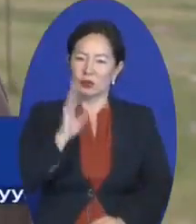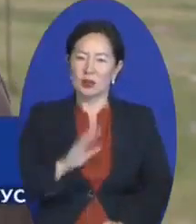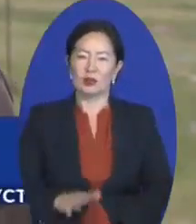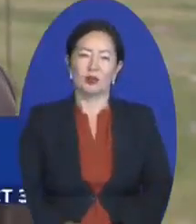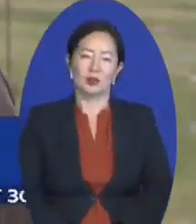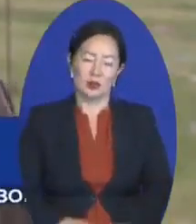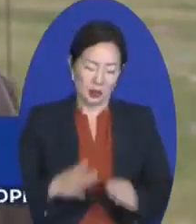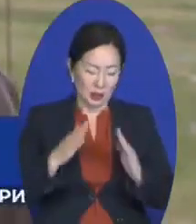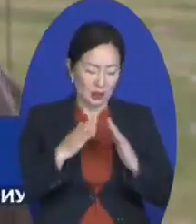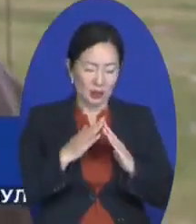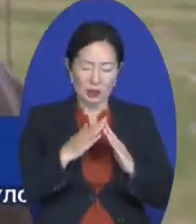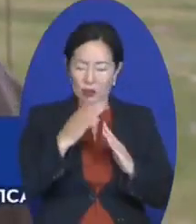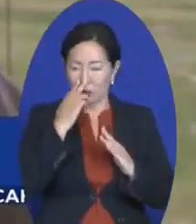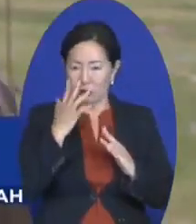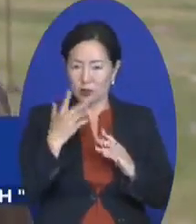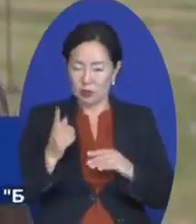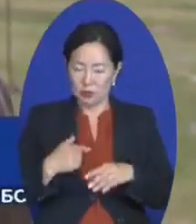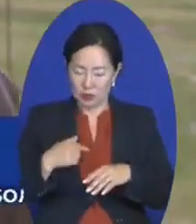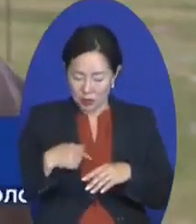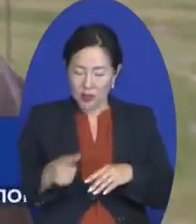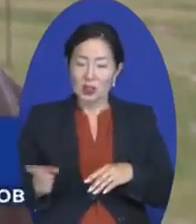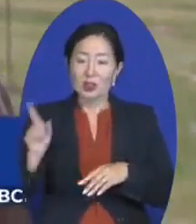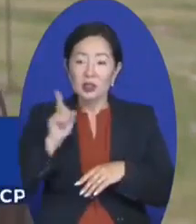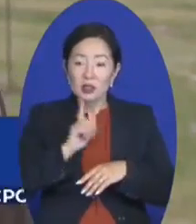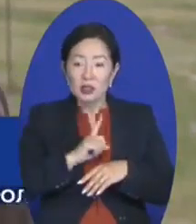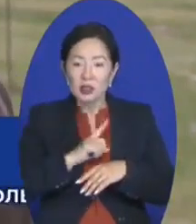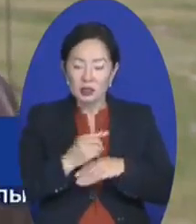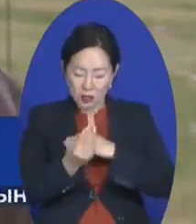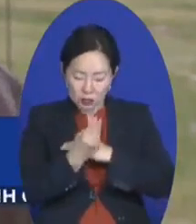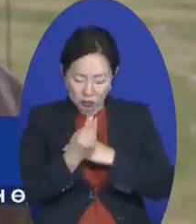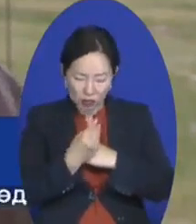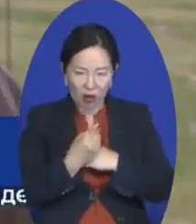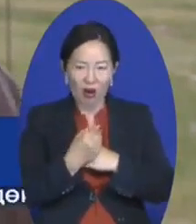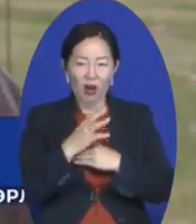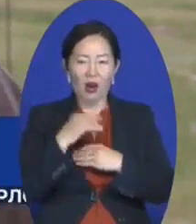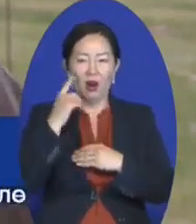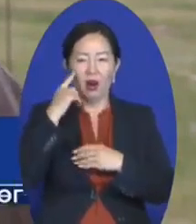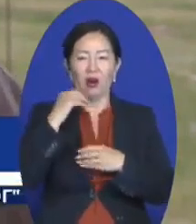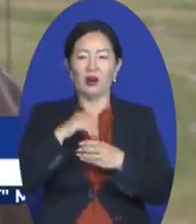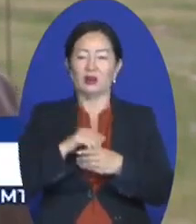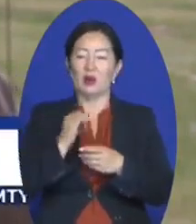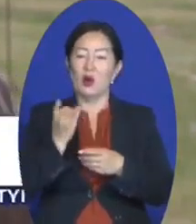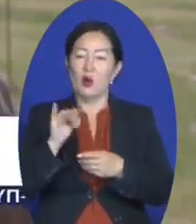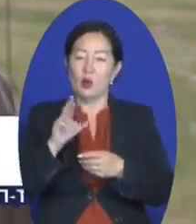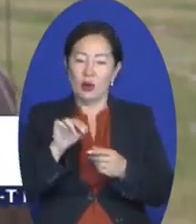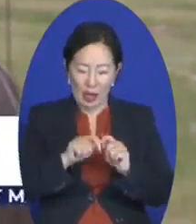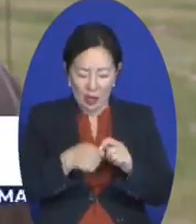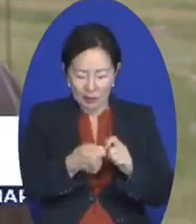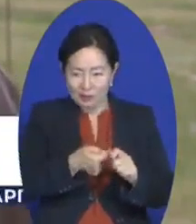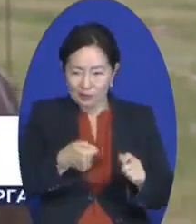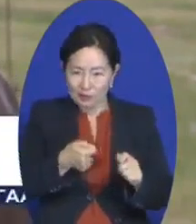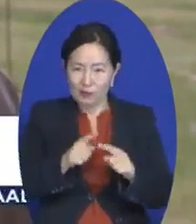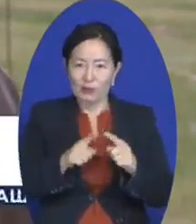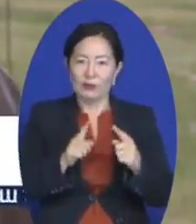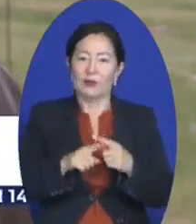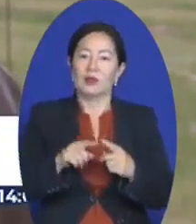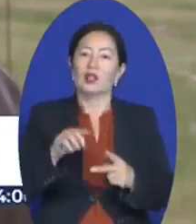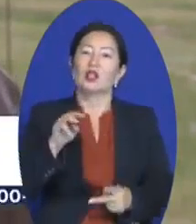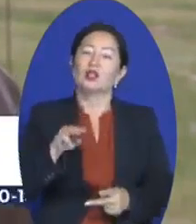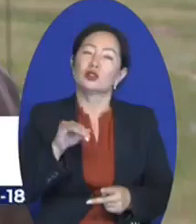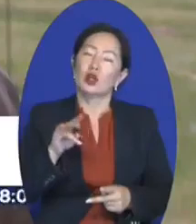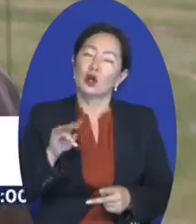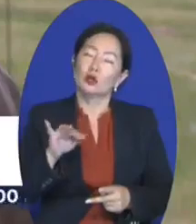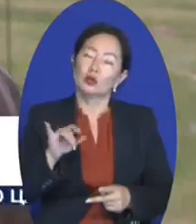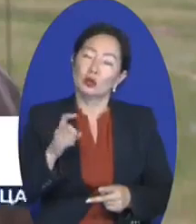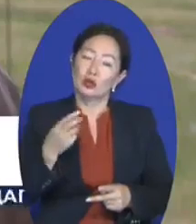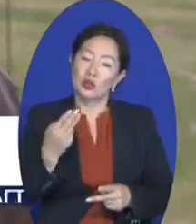мэртэй хийж байгаа юм энд ирээд яасаа хийж сурсан. Ояа зэнглээ тэгээд тоон тус чаддгүй байсан.